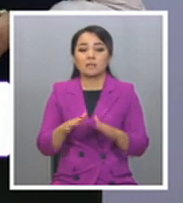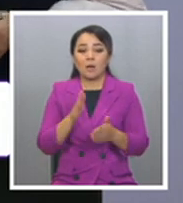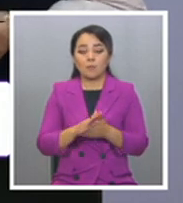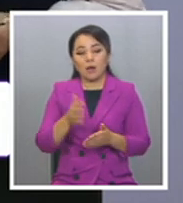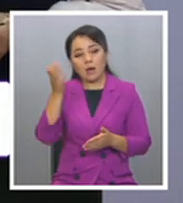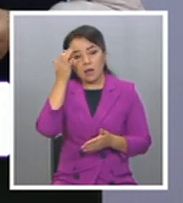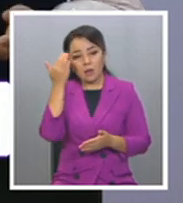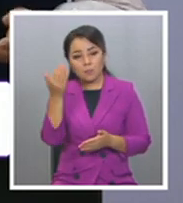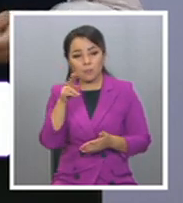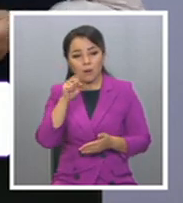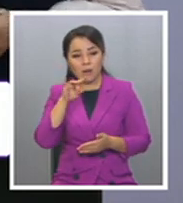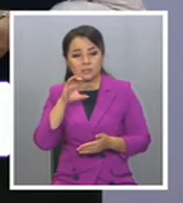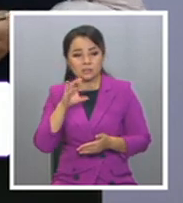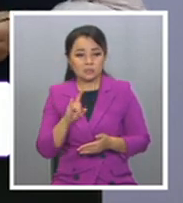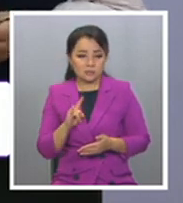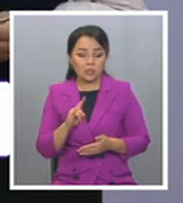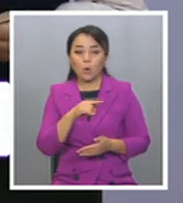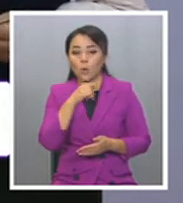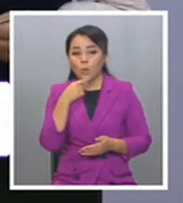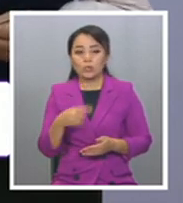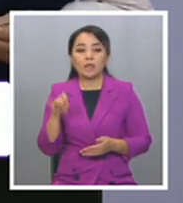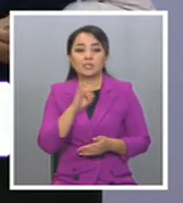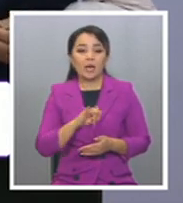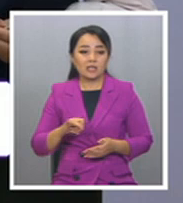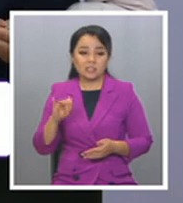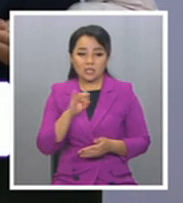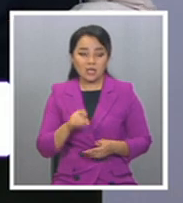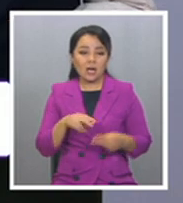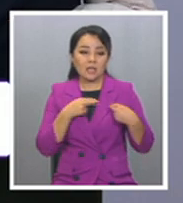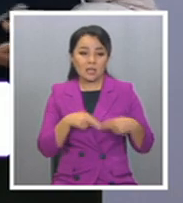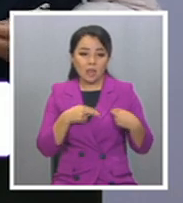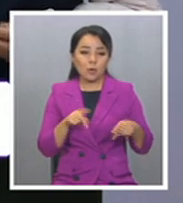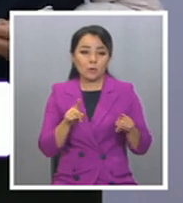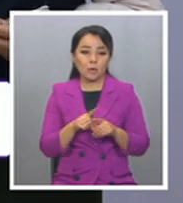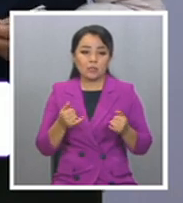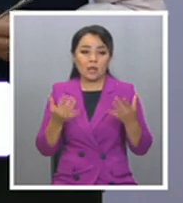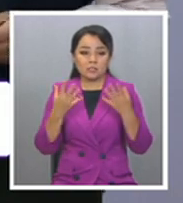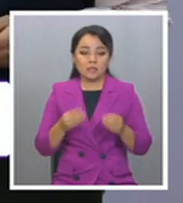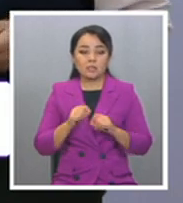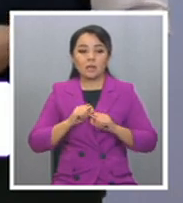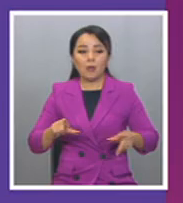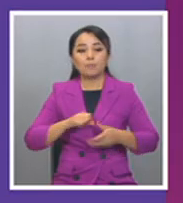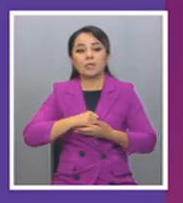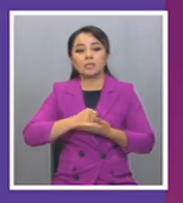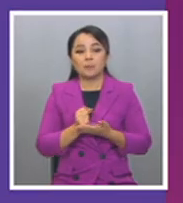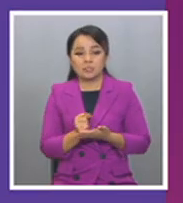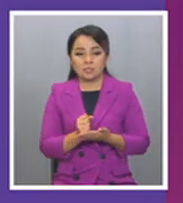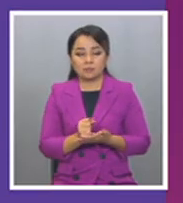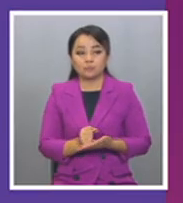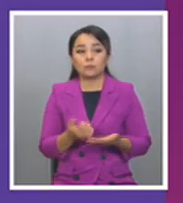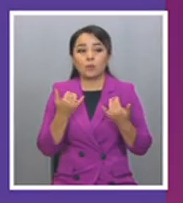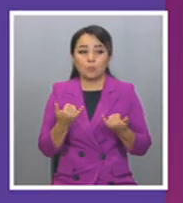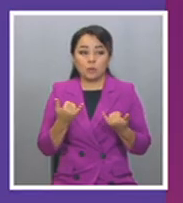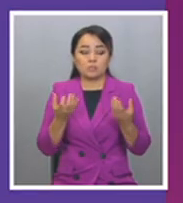парсы және орыс тарихшыларының еңбектерімен бүгінгі сабақты бекітеміз. Сонымен